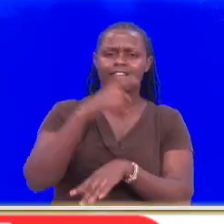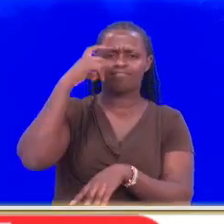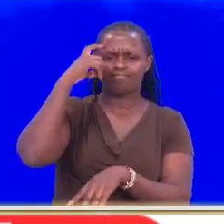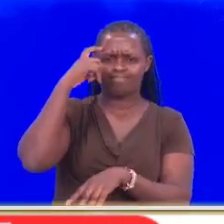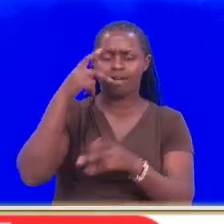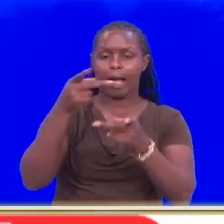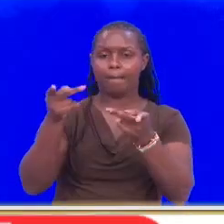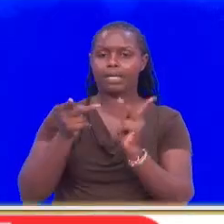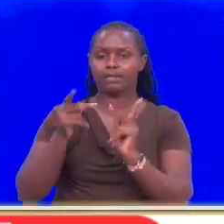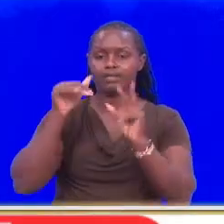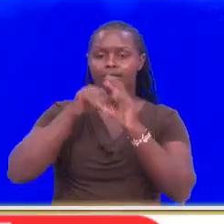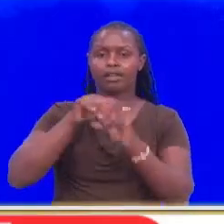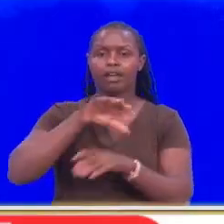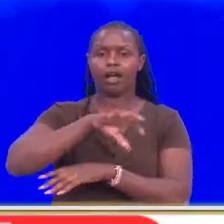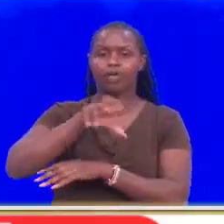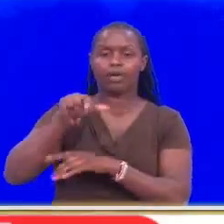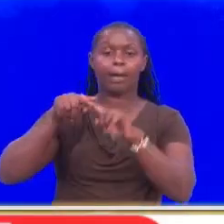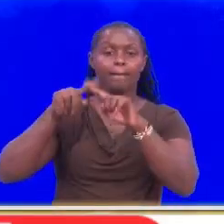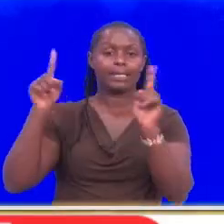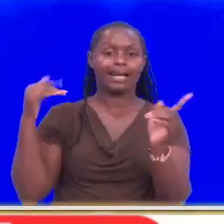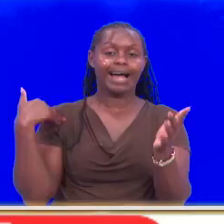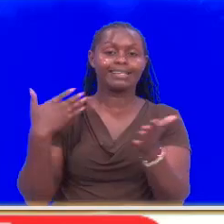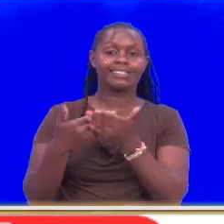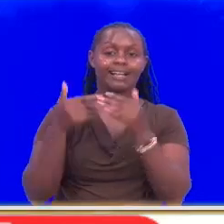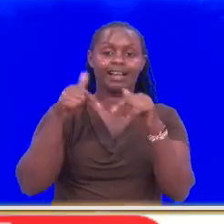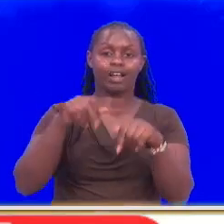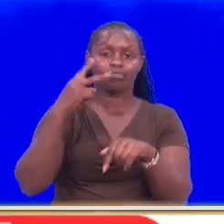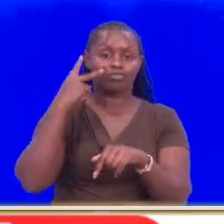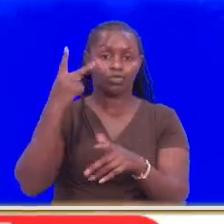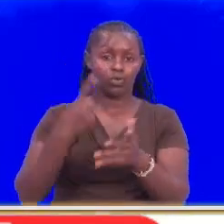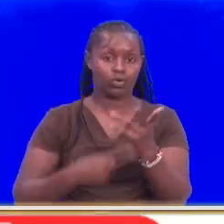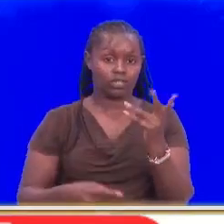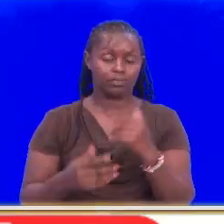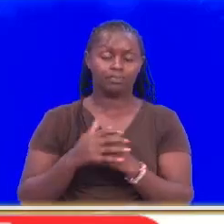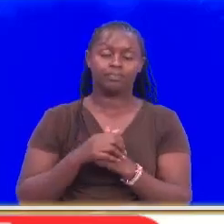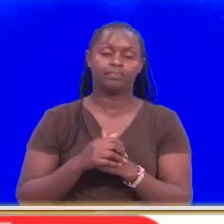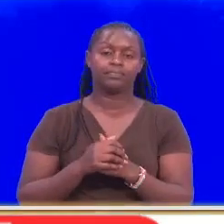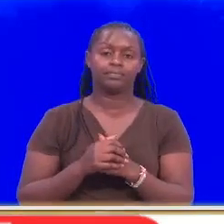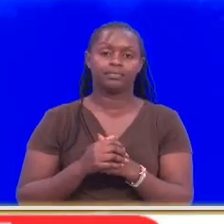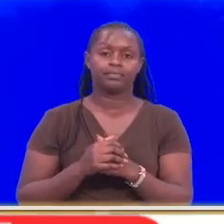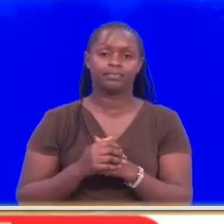county. Lakini mpaka sasa tunaona ya kwamba